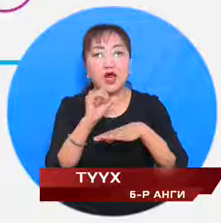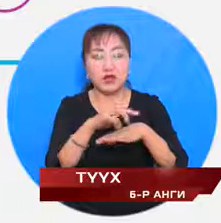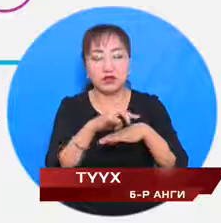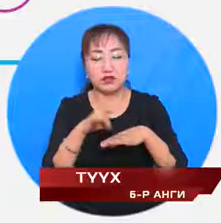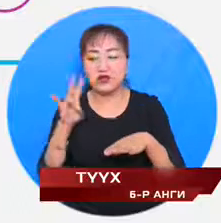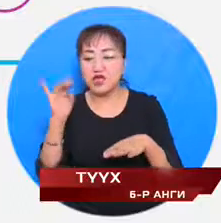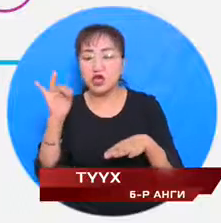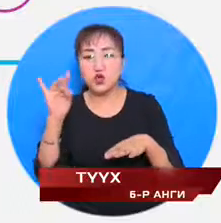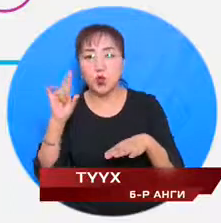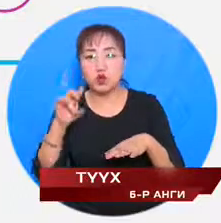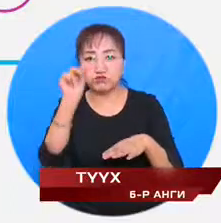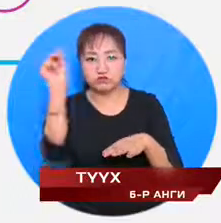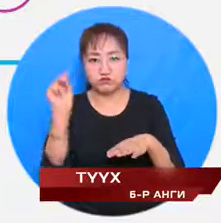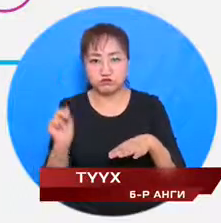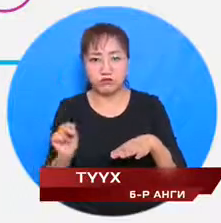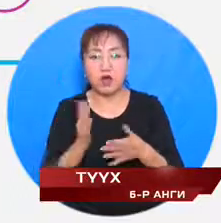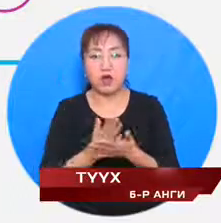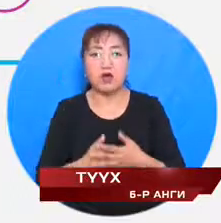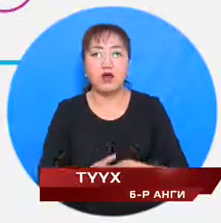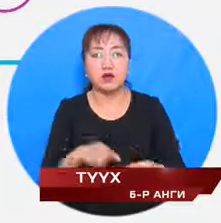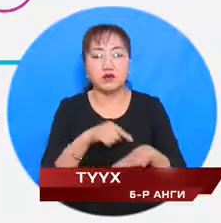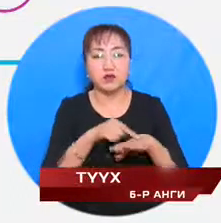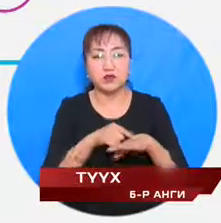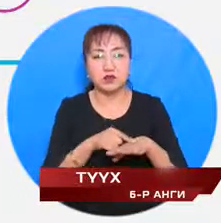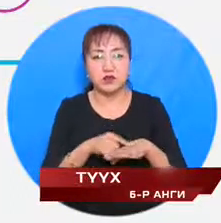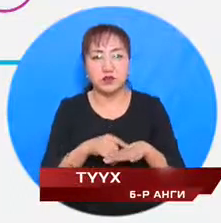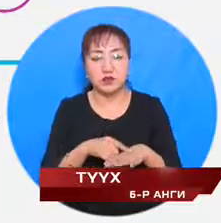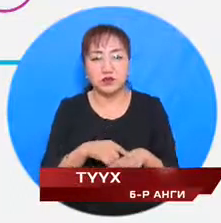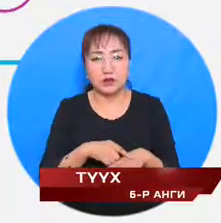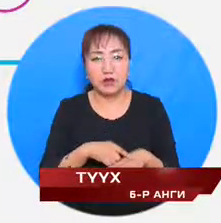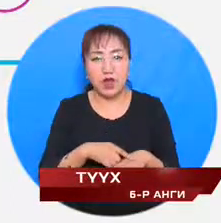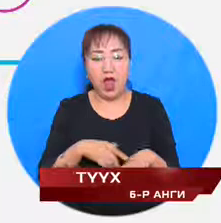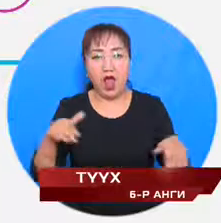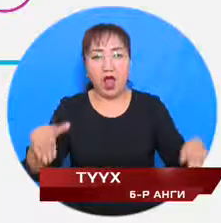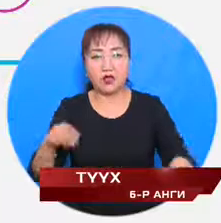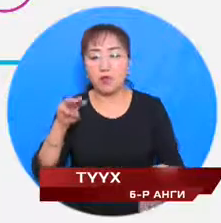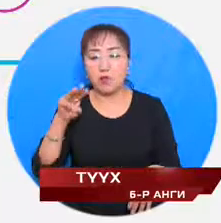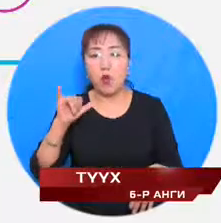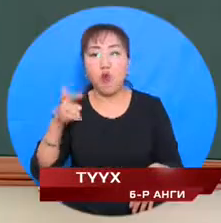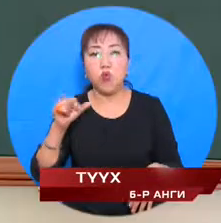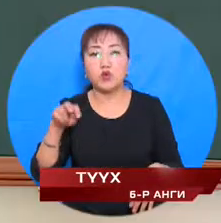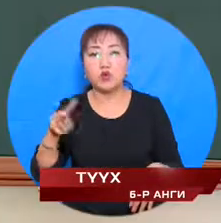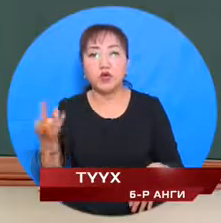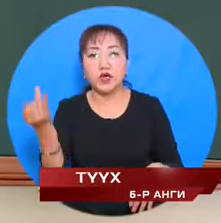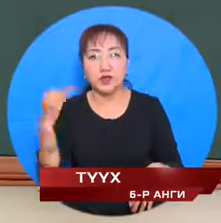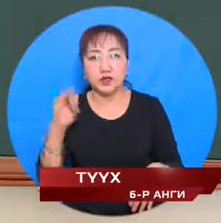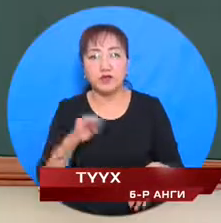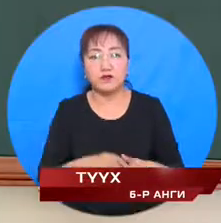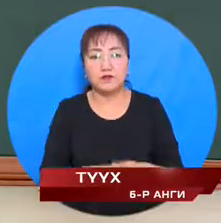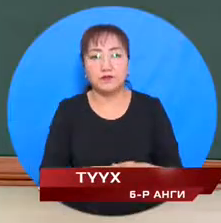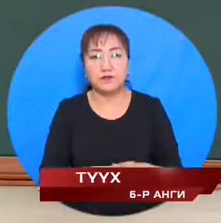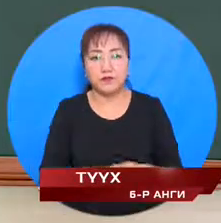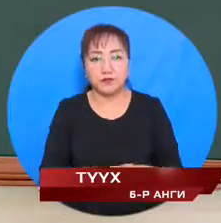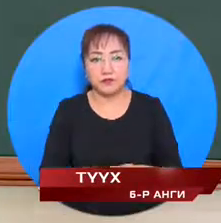бичдэг буюу Монгол ичгэр тийм ээ. За энэ үндэслэгч нь буюу Муугулуу гэж явдаг. Эдгээр төрт улсуудын нэг онцлогийг бүгдээр энэ бас